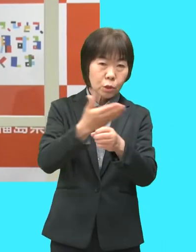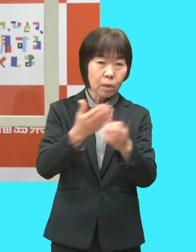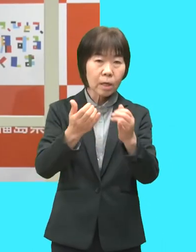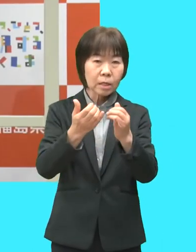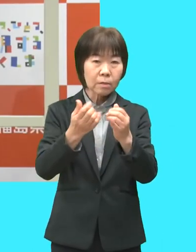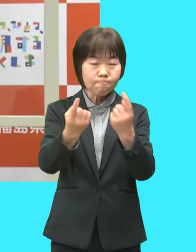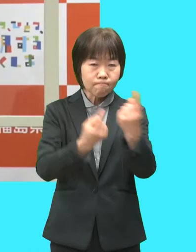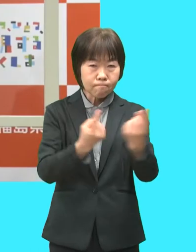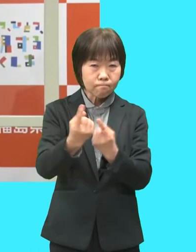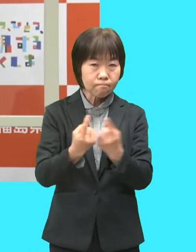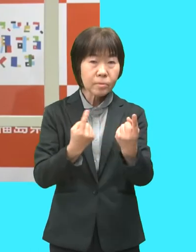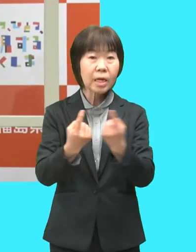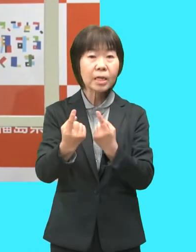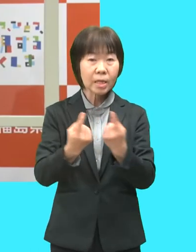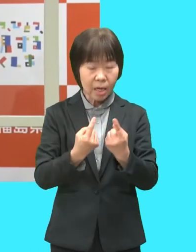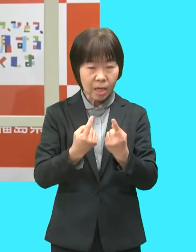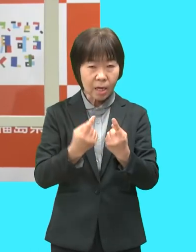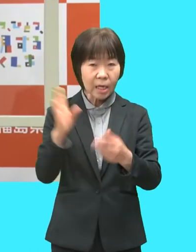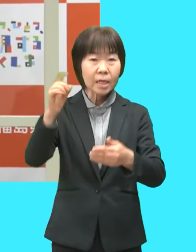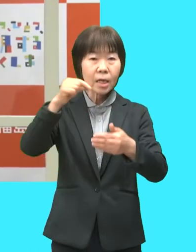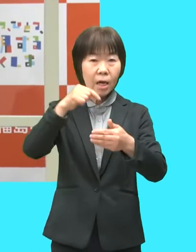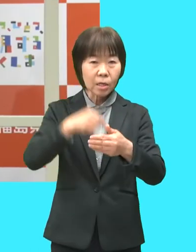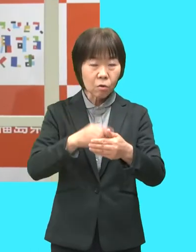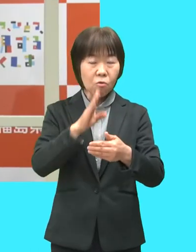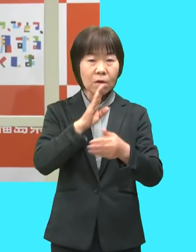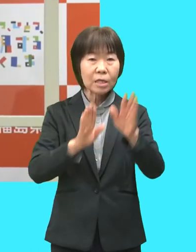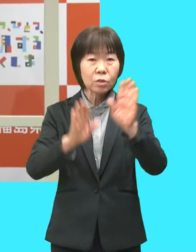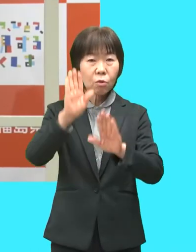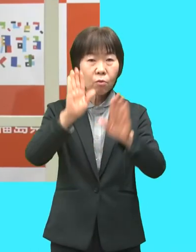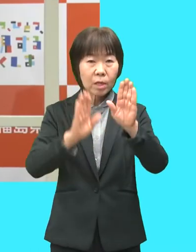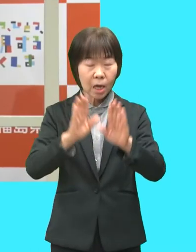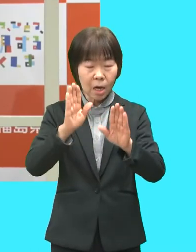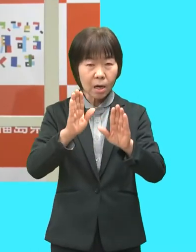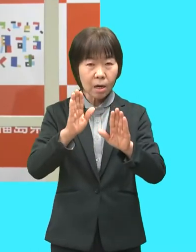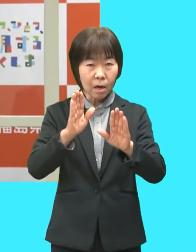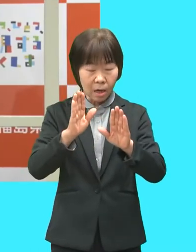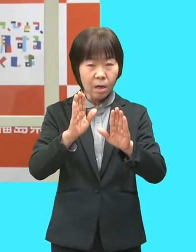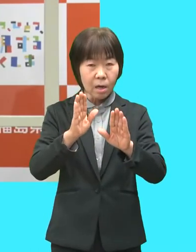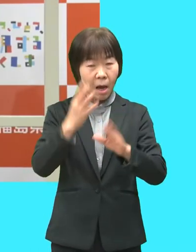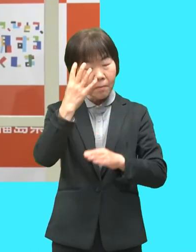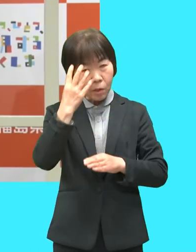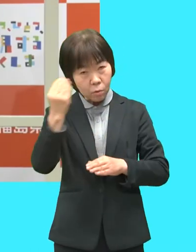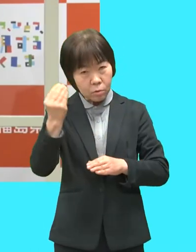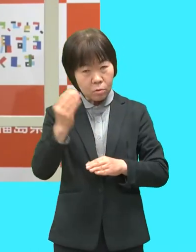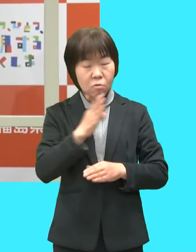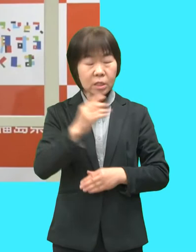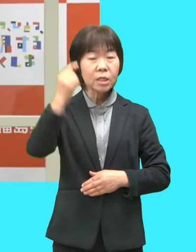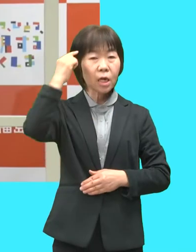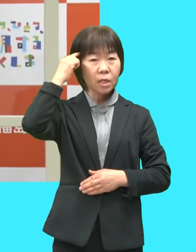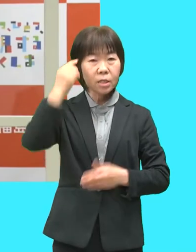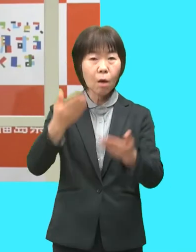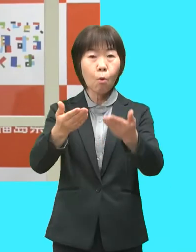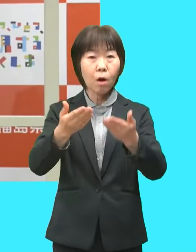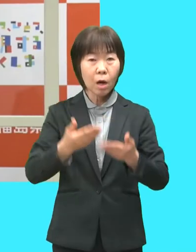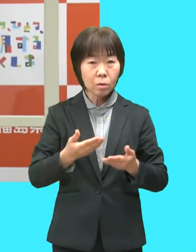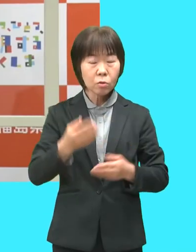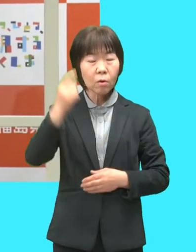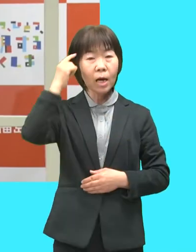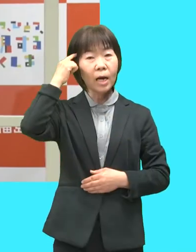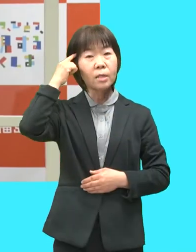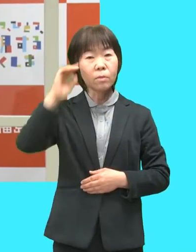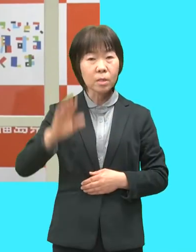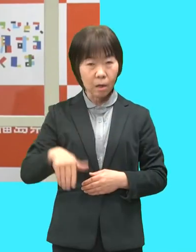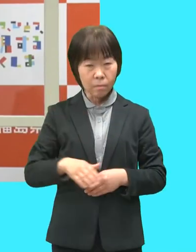て、本県の現状や魅力を直接実感していただくことを想定していました